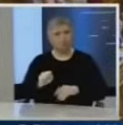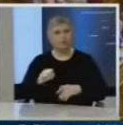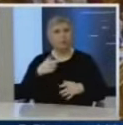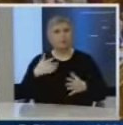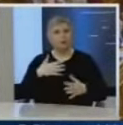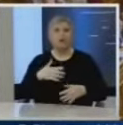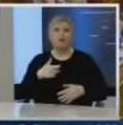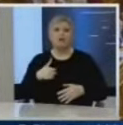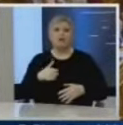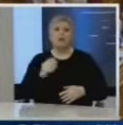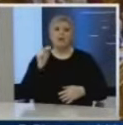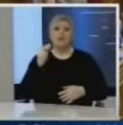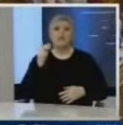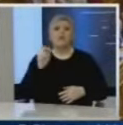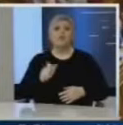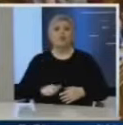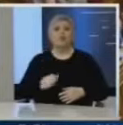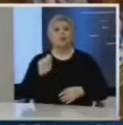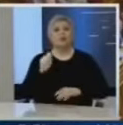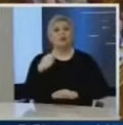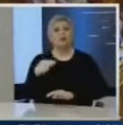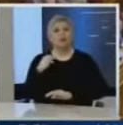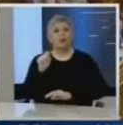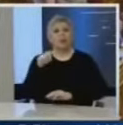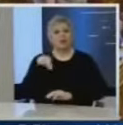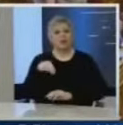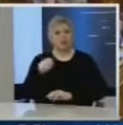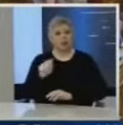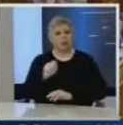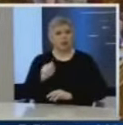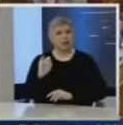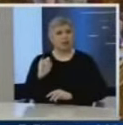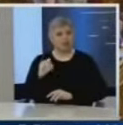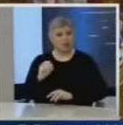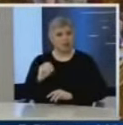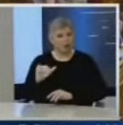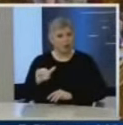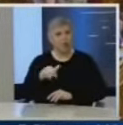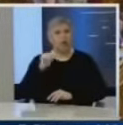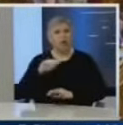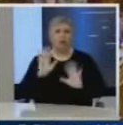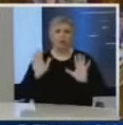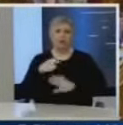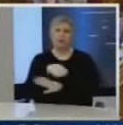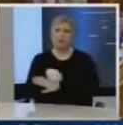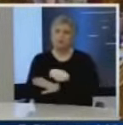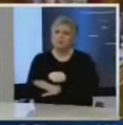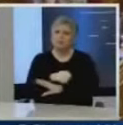Κύριε Αθανασίου, τα νομικά αφήστε τα λοιπόν. Θέλετε να μιλήσετε νομικά, πολιτικά, ό,τι θέλετε,